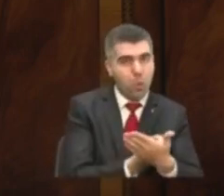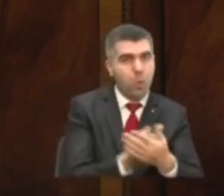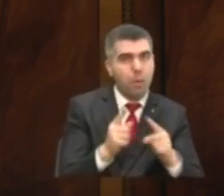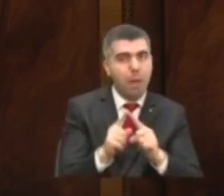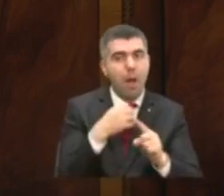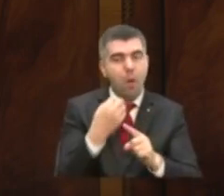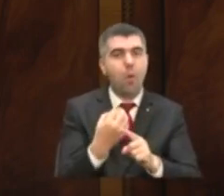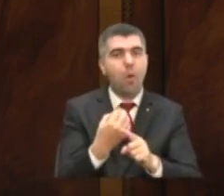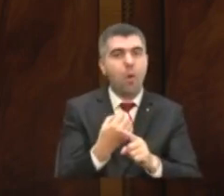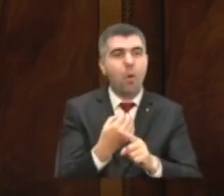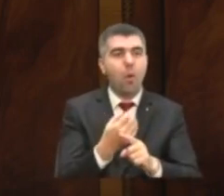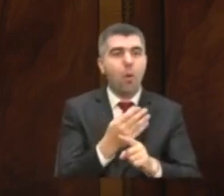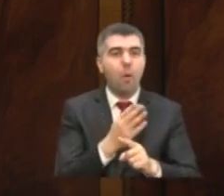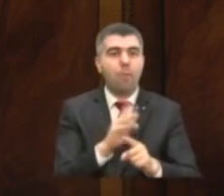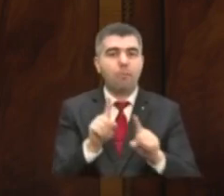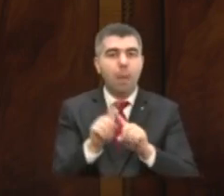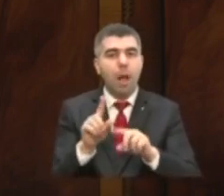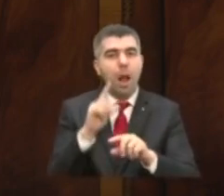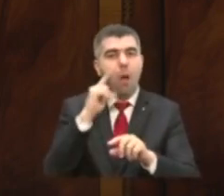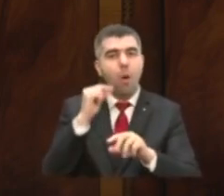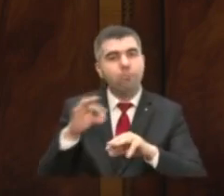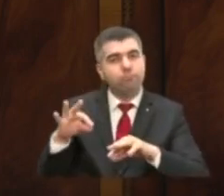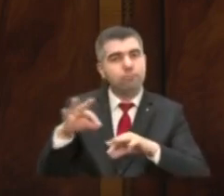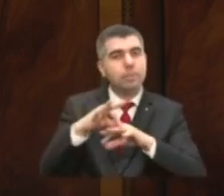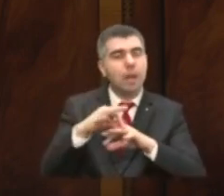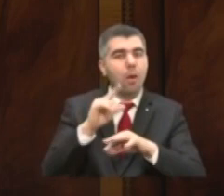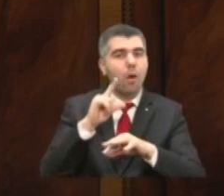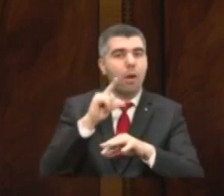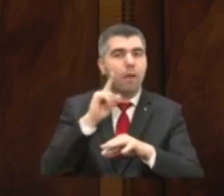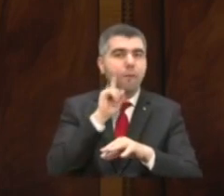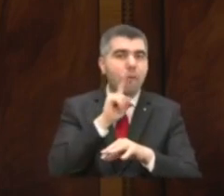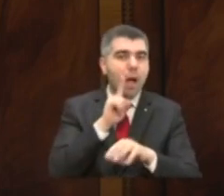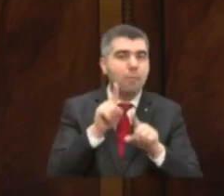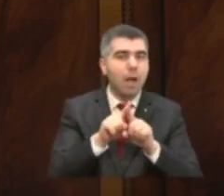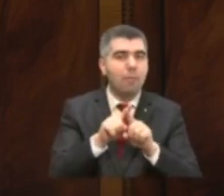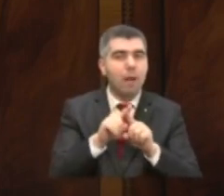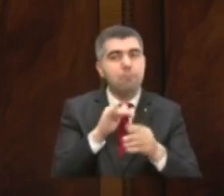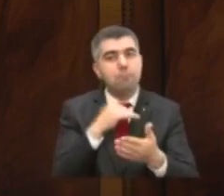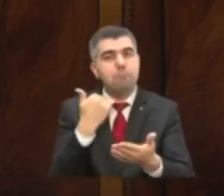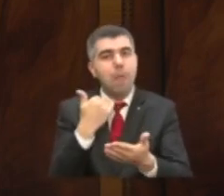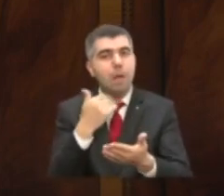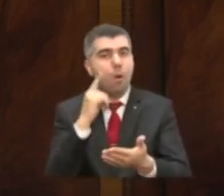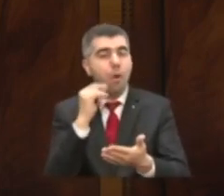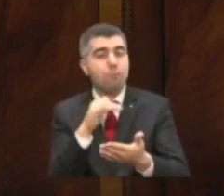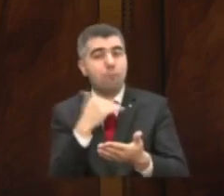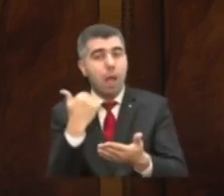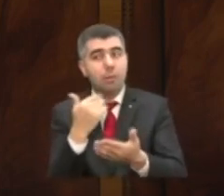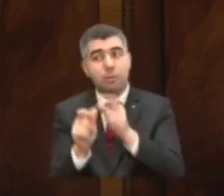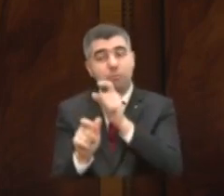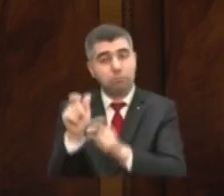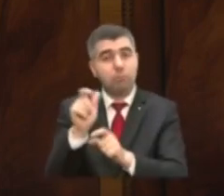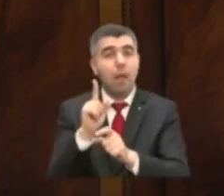للأرامل بدون الأبناء، كما تم إدراج وزارة التدخل ديالكم فئة جديدة للمستفيدين من